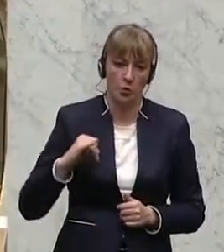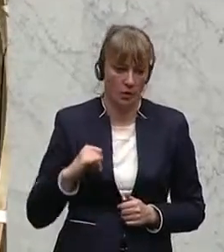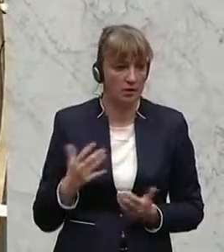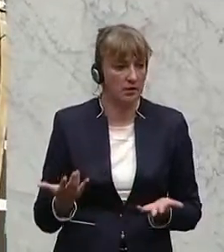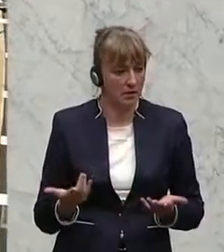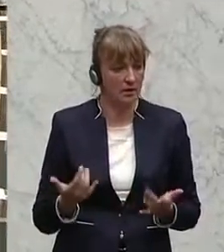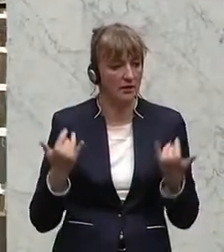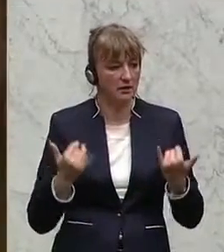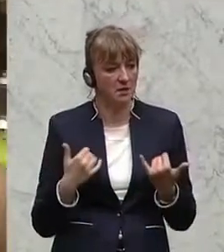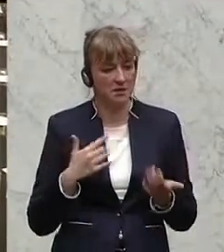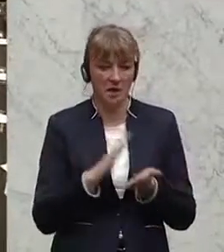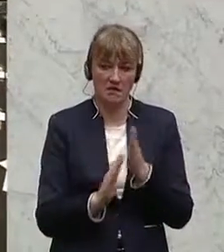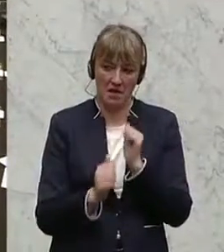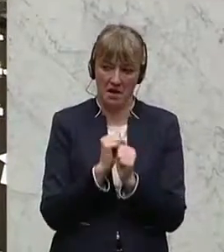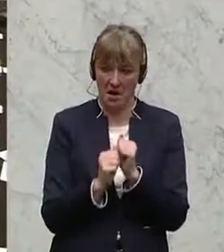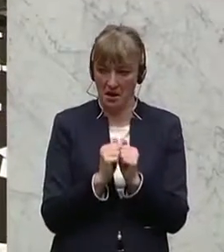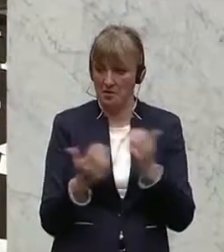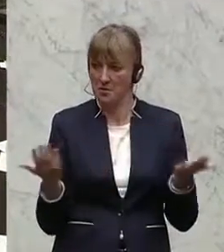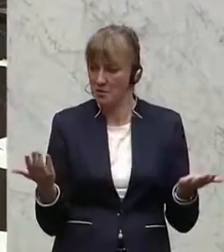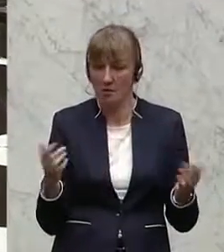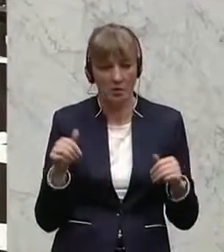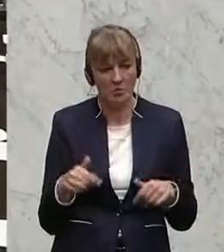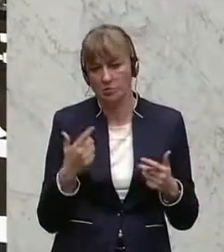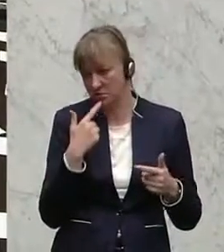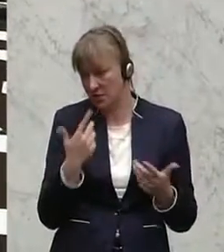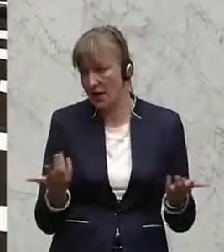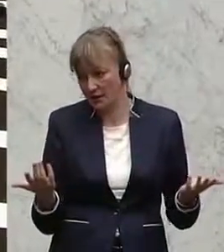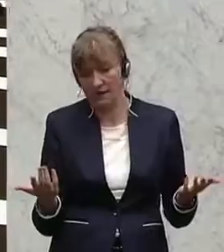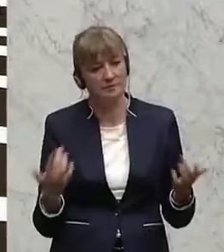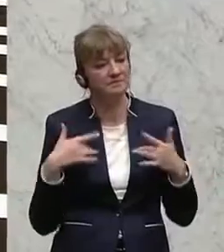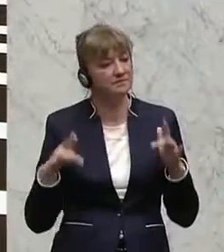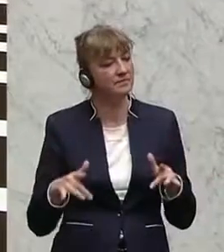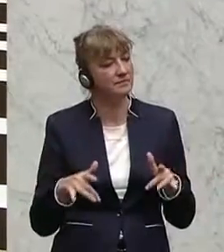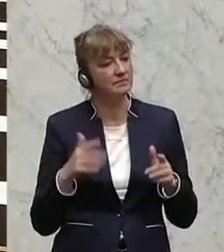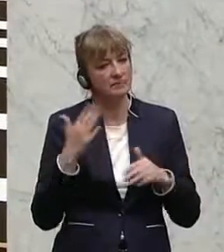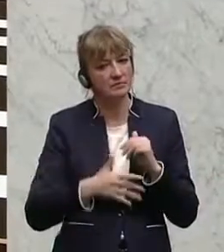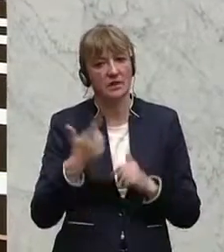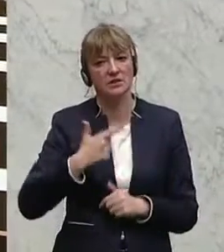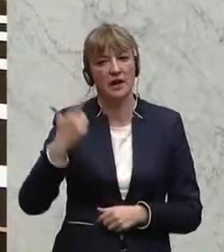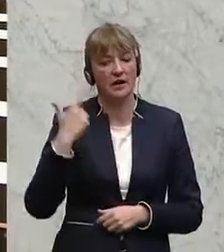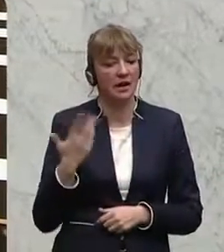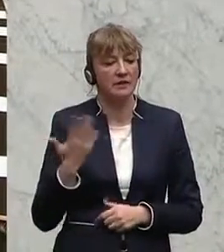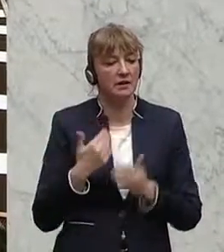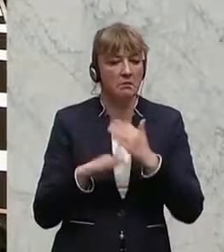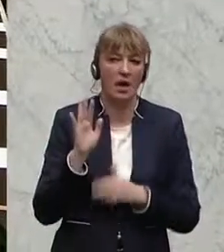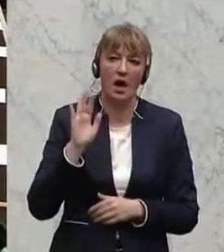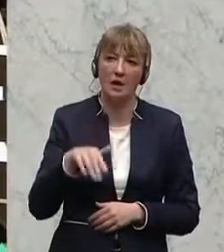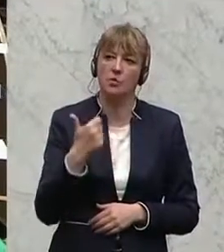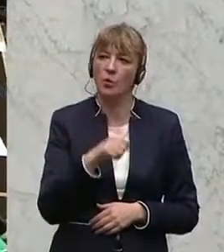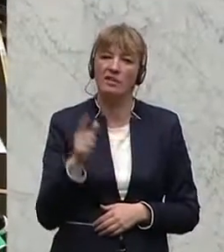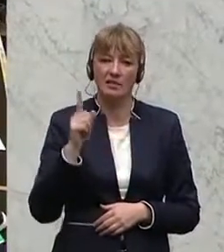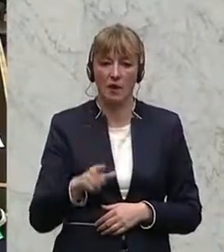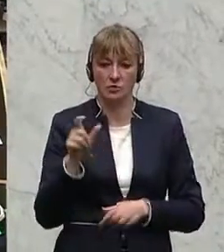jetzt mache ich die einfache Rechnung, und das muss man auch einmal sagen. Wir haben in den letzten 2 Jahren mehr wie